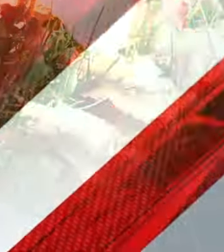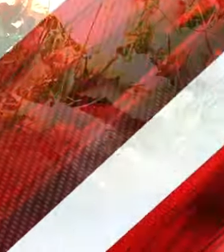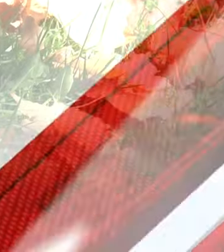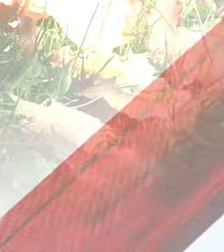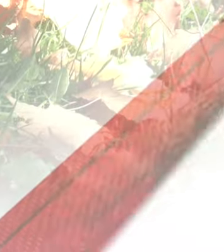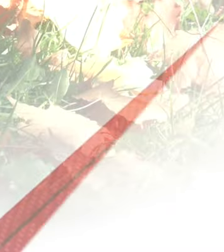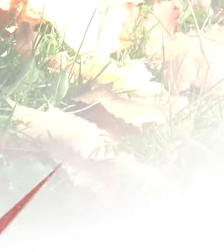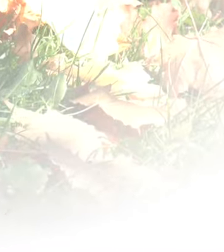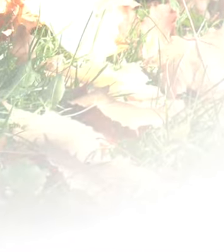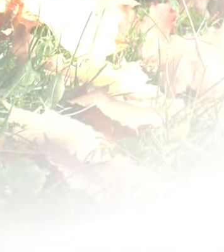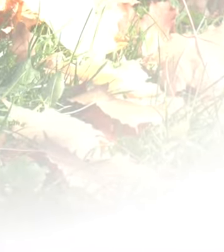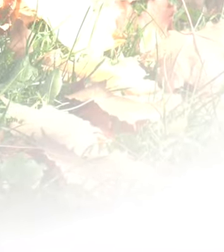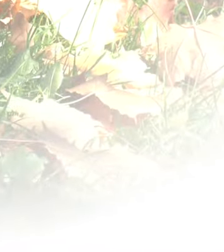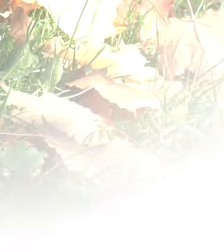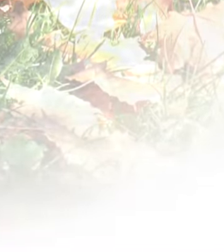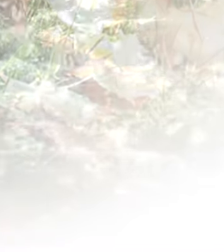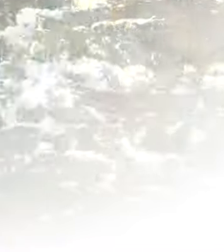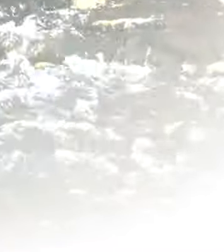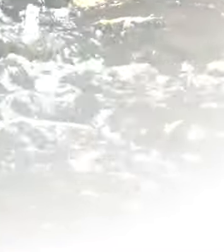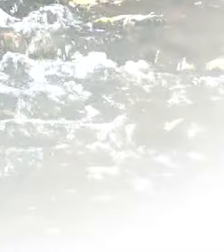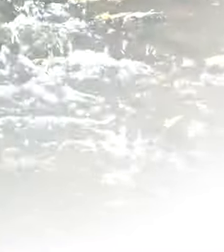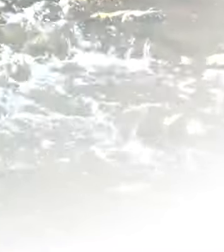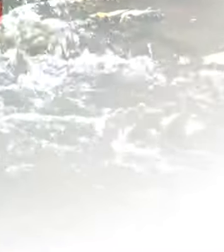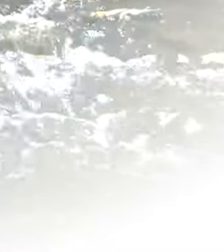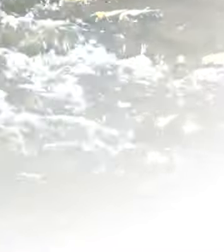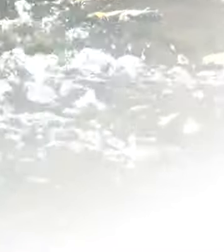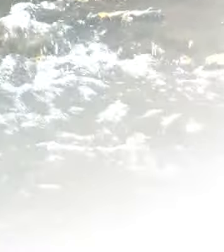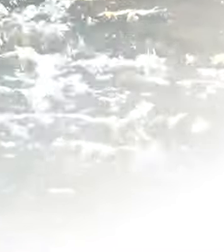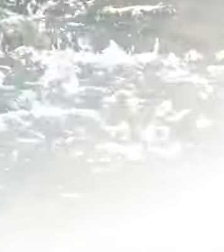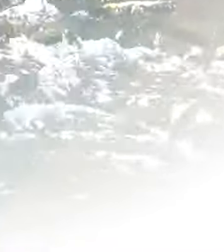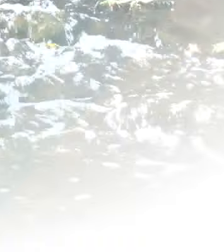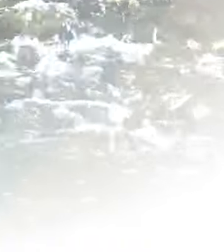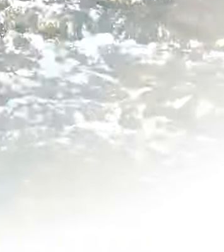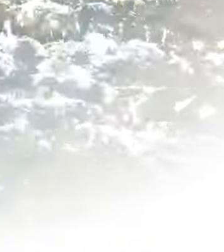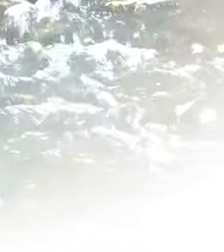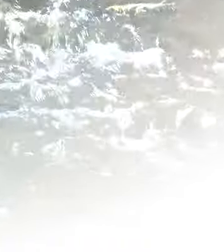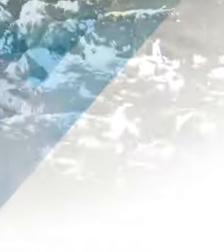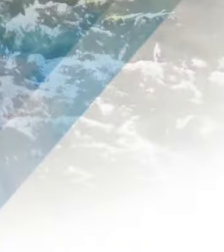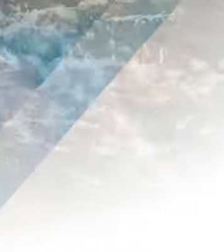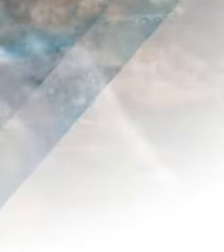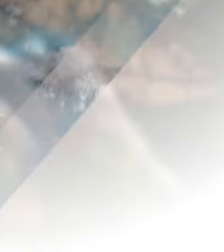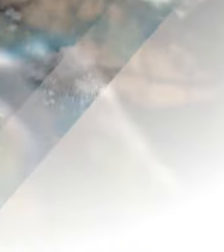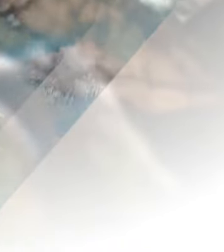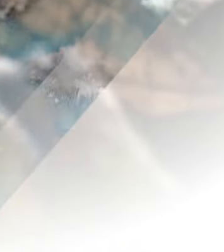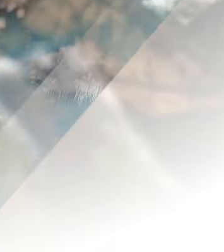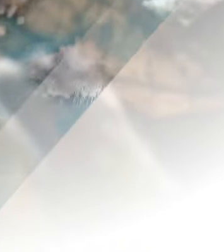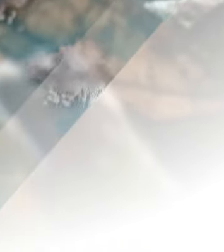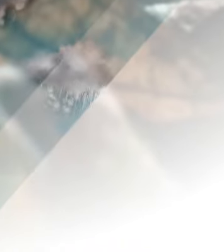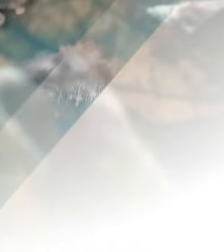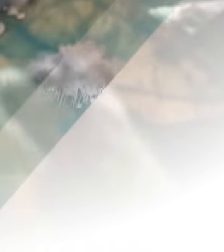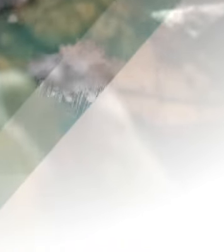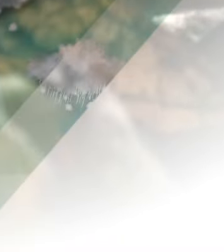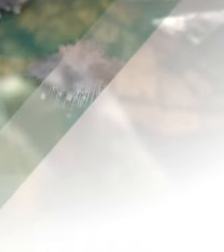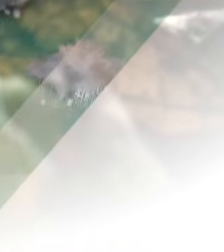хвилин починается первый день месяцового циклу. Пятница будет довольно суперечливой. Лепш провести гэты час